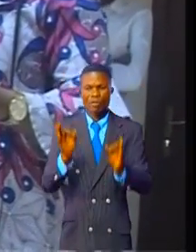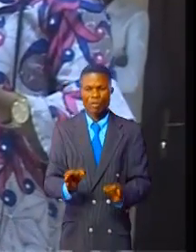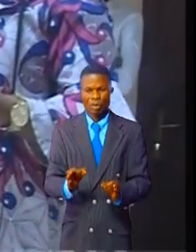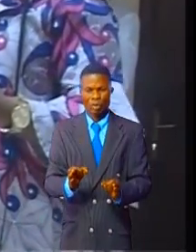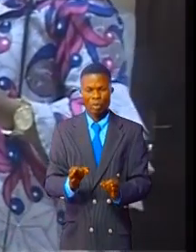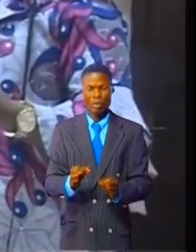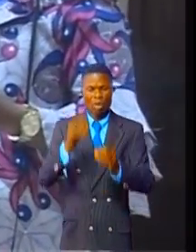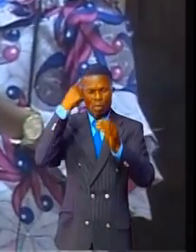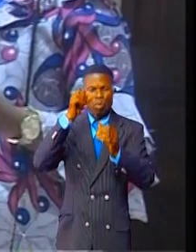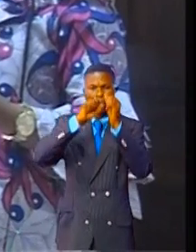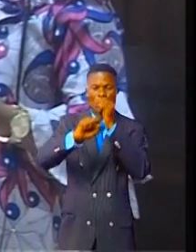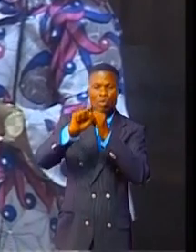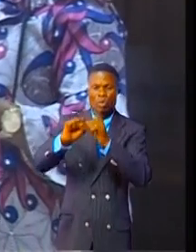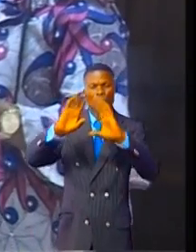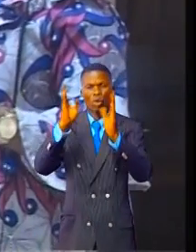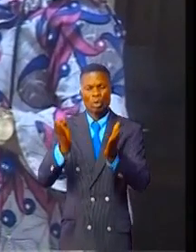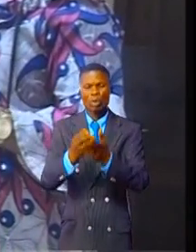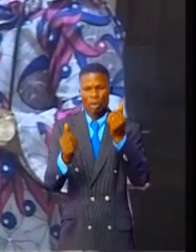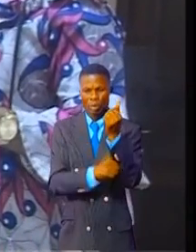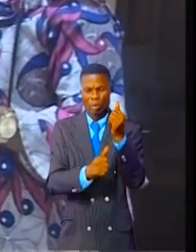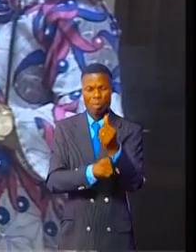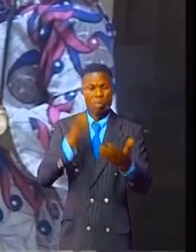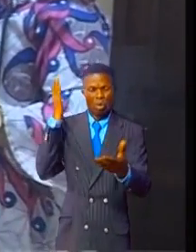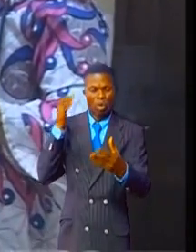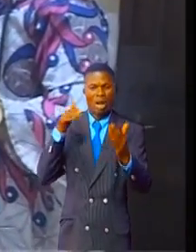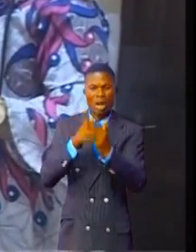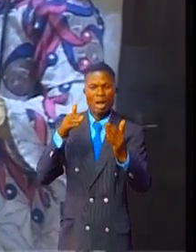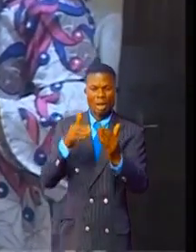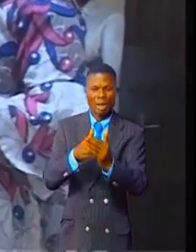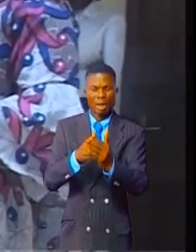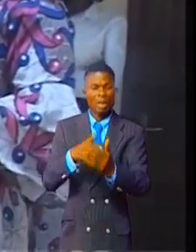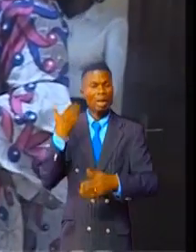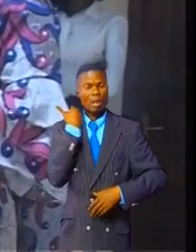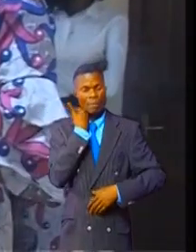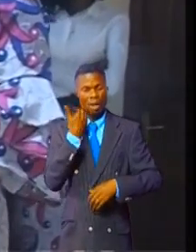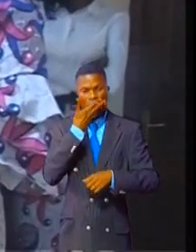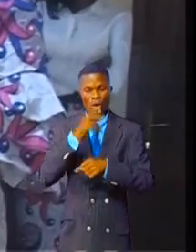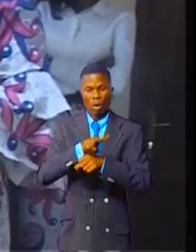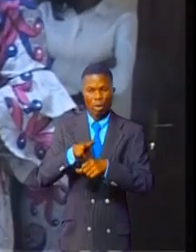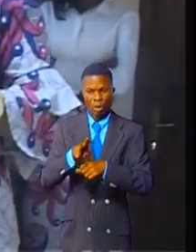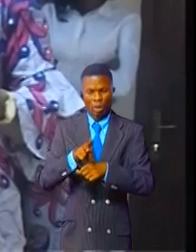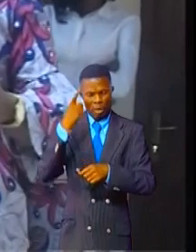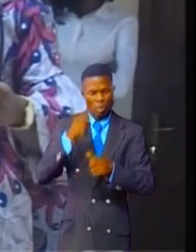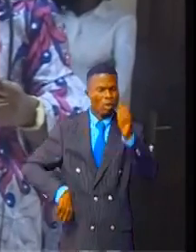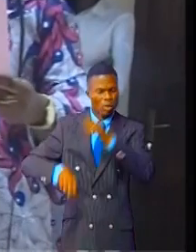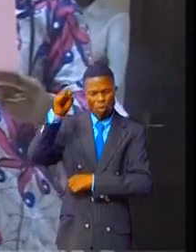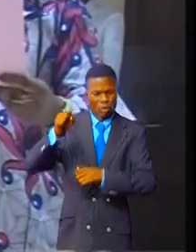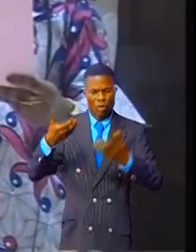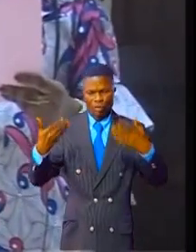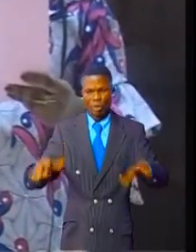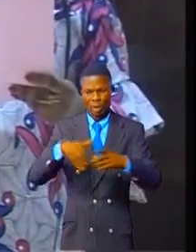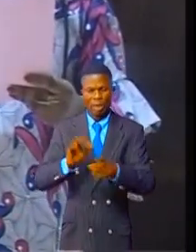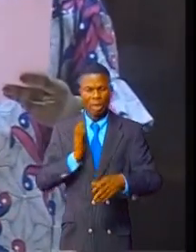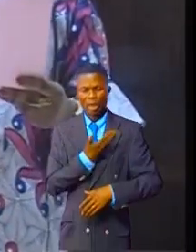filet lama a fallu qu'elle m'a fait on pour les laïcs y est effectivement